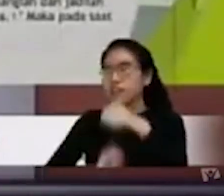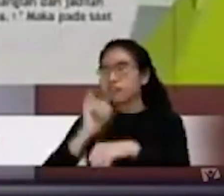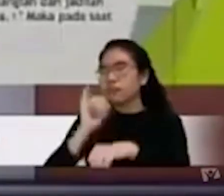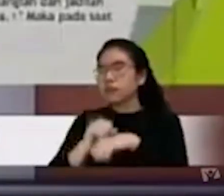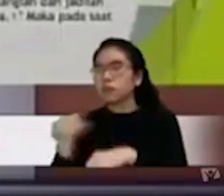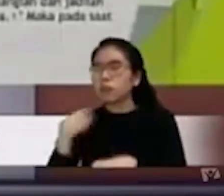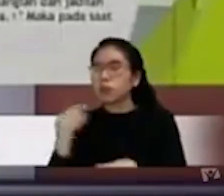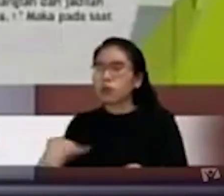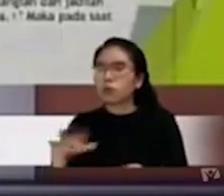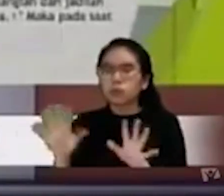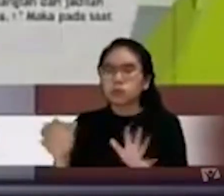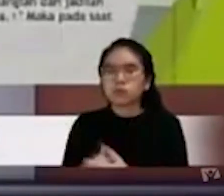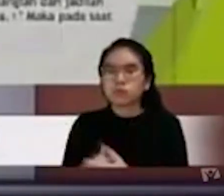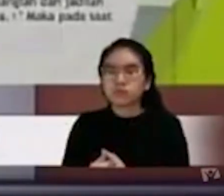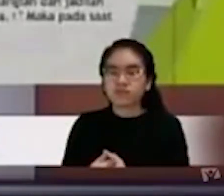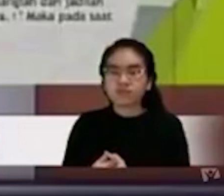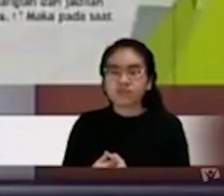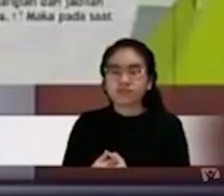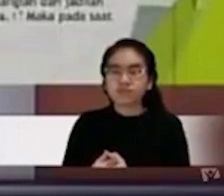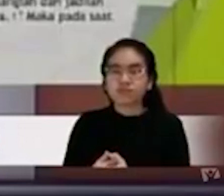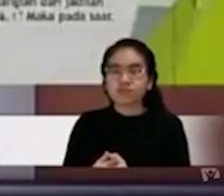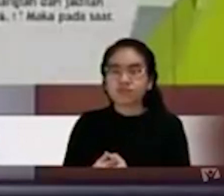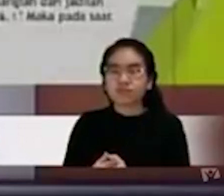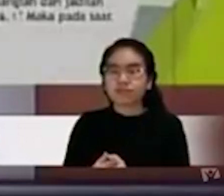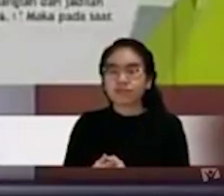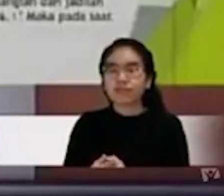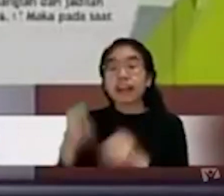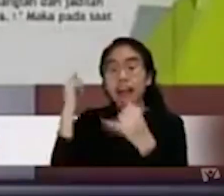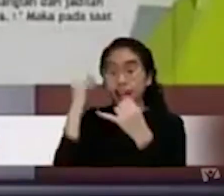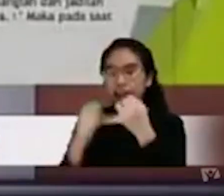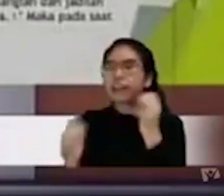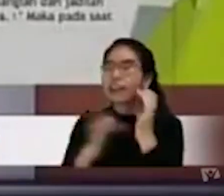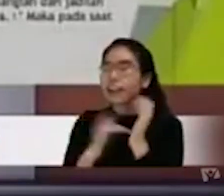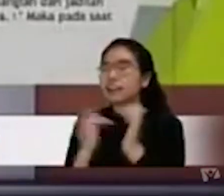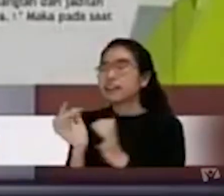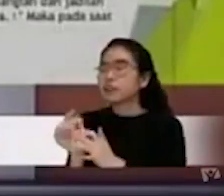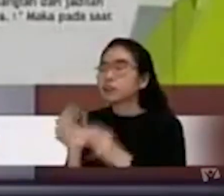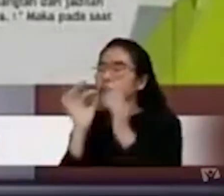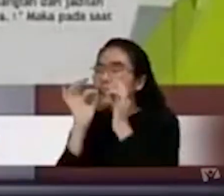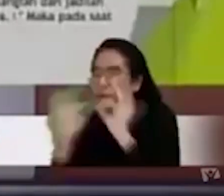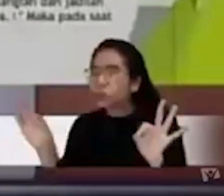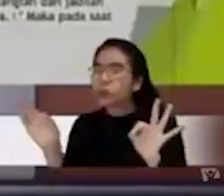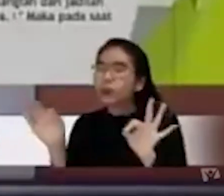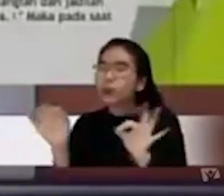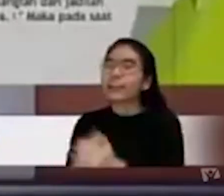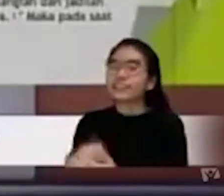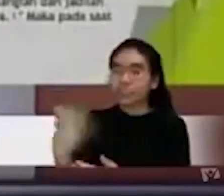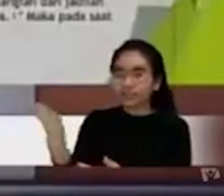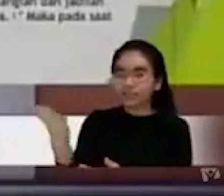dan jadilah kepadamu seperti yang engkau percaya. Maka pada saat itu juga